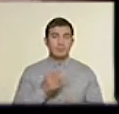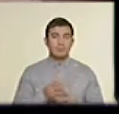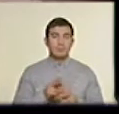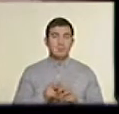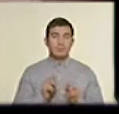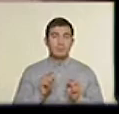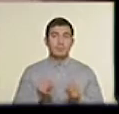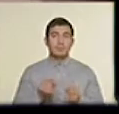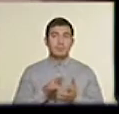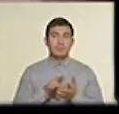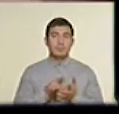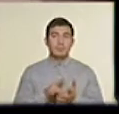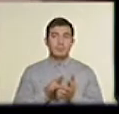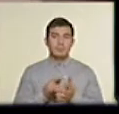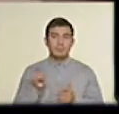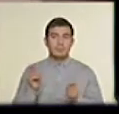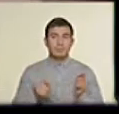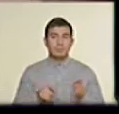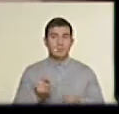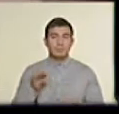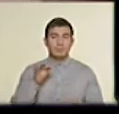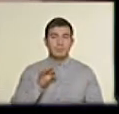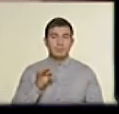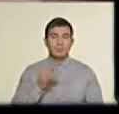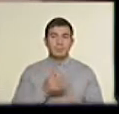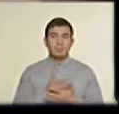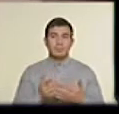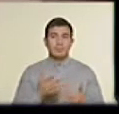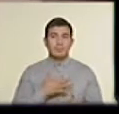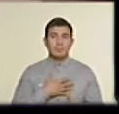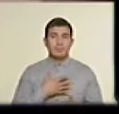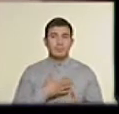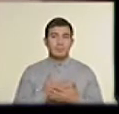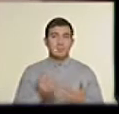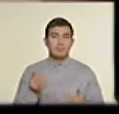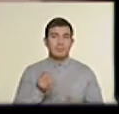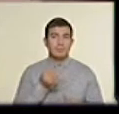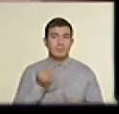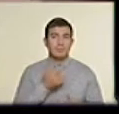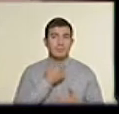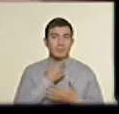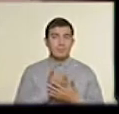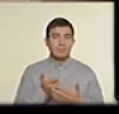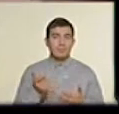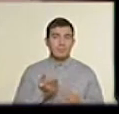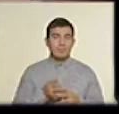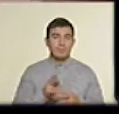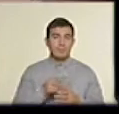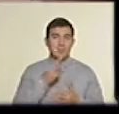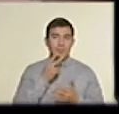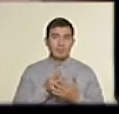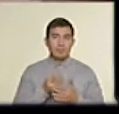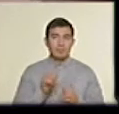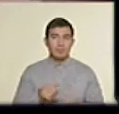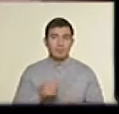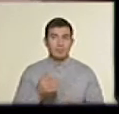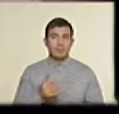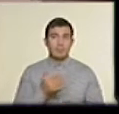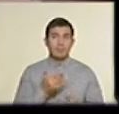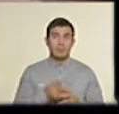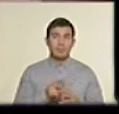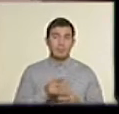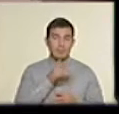kelayotgan sayohatchilarimiz bizning tarixiy madaniy meroslarimizga qiziqishini ortib borishini kuzatishimiz mumkin va so'nggi